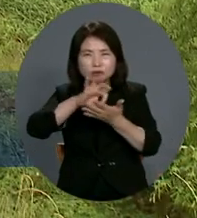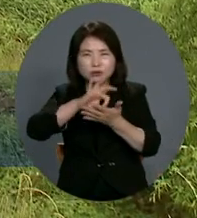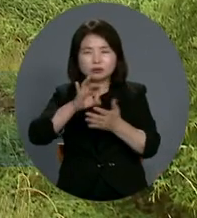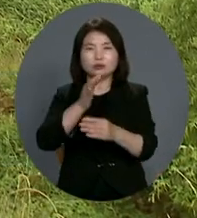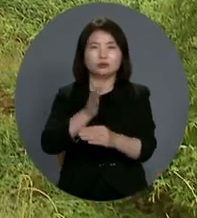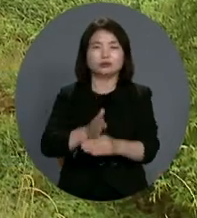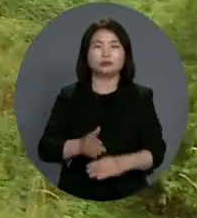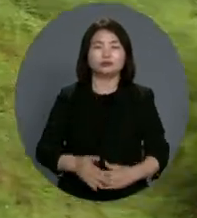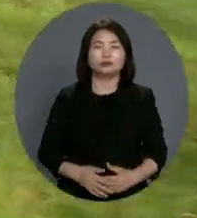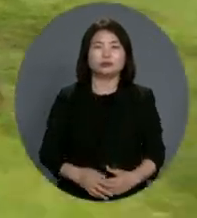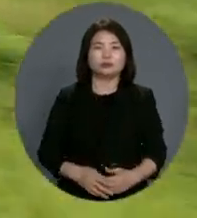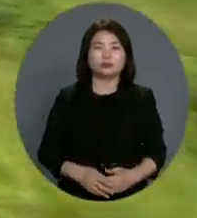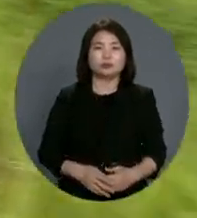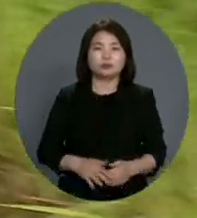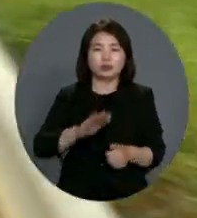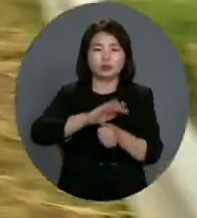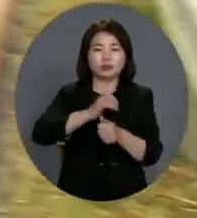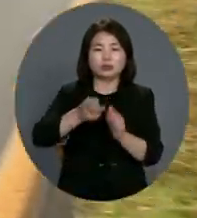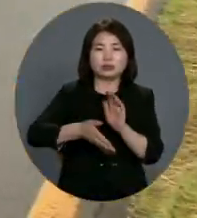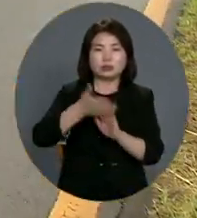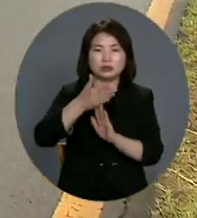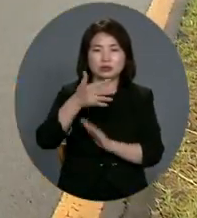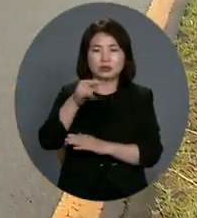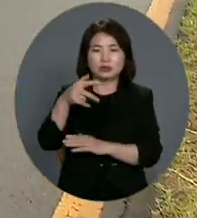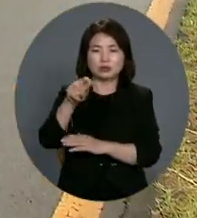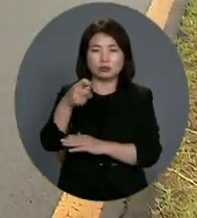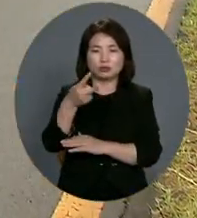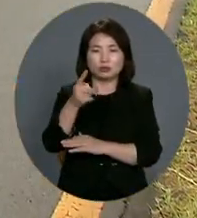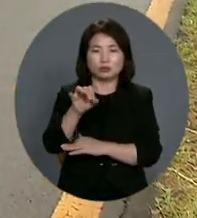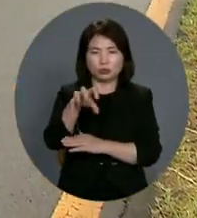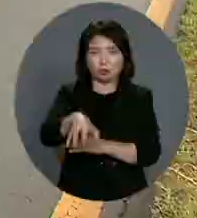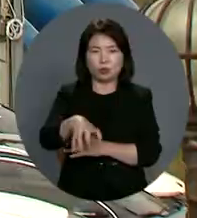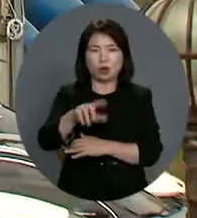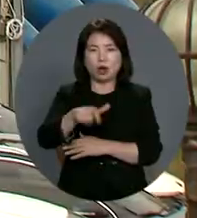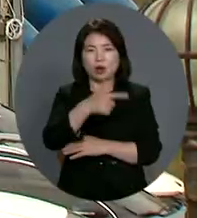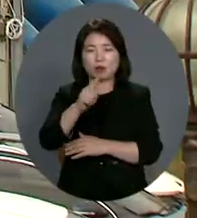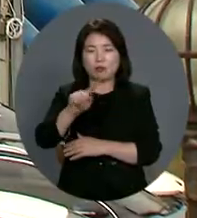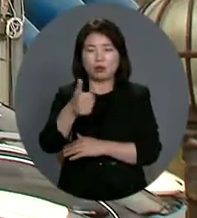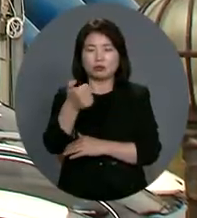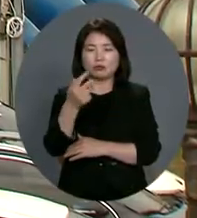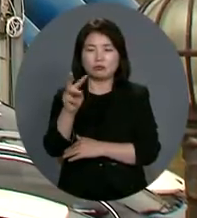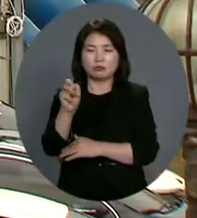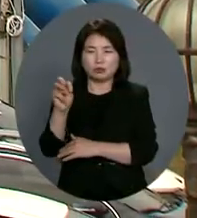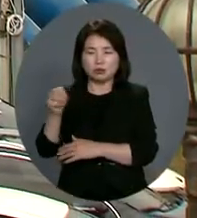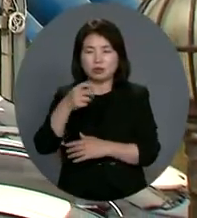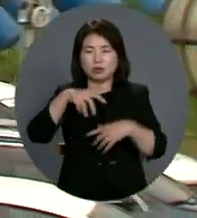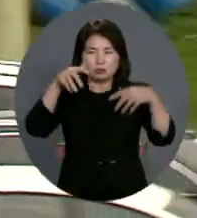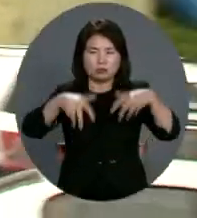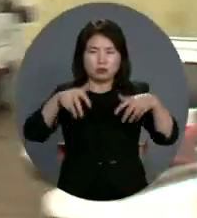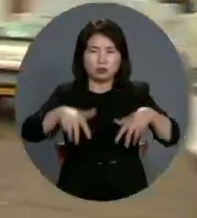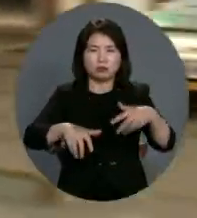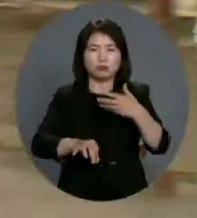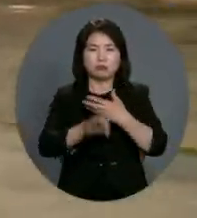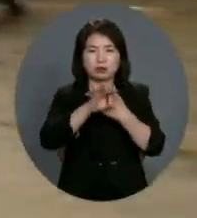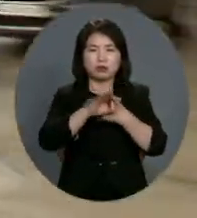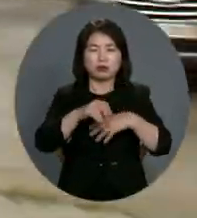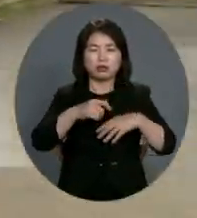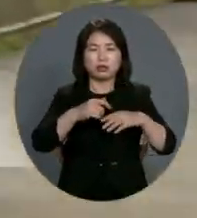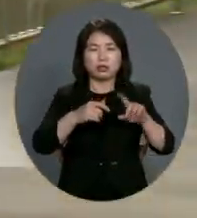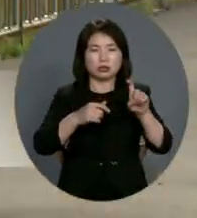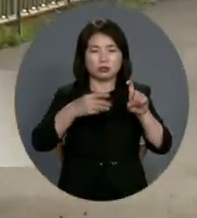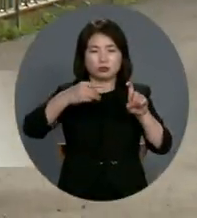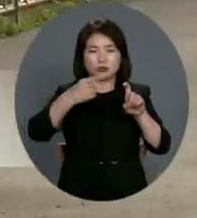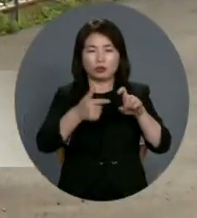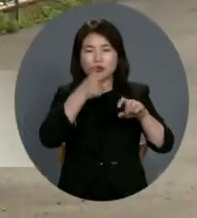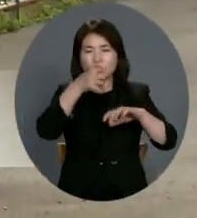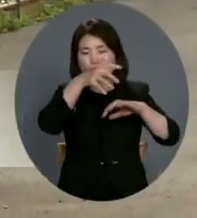있습니다. 경산시 대정동의 배수장. 하루 150mm 이상의 비가 내리면 초당 10톤의